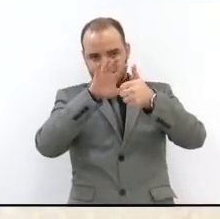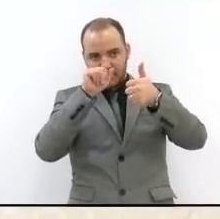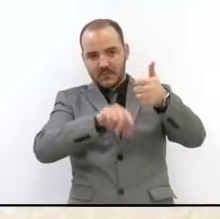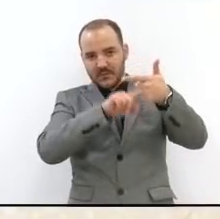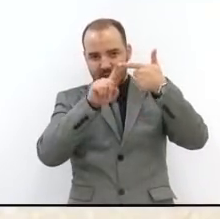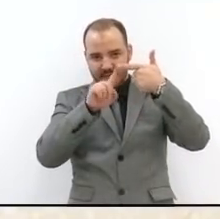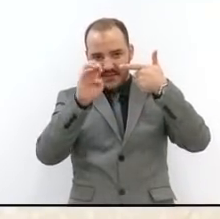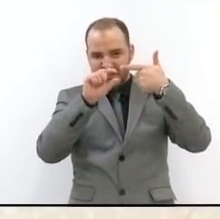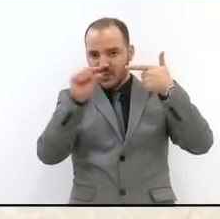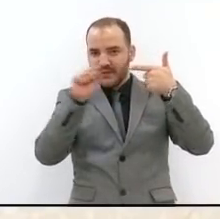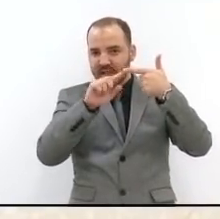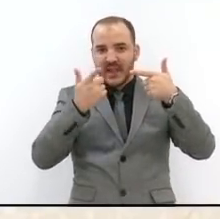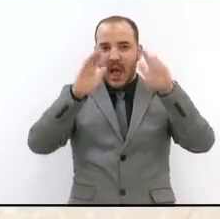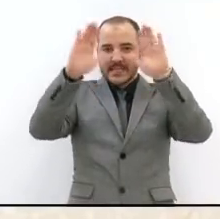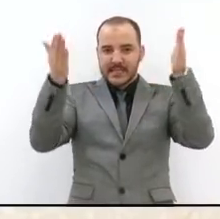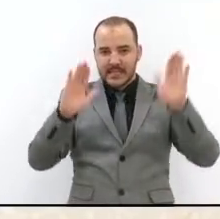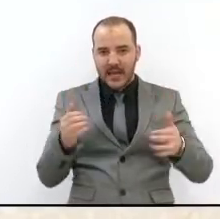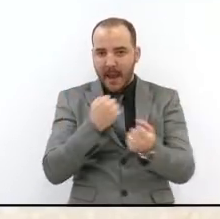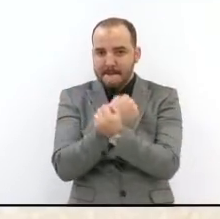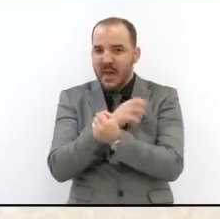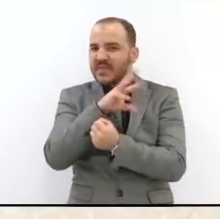الأصنام حجارة